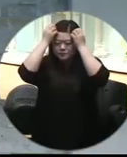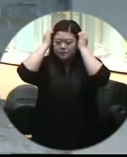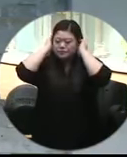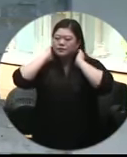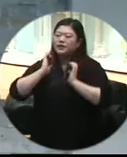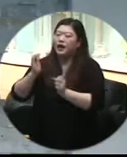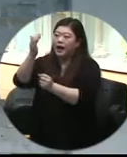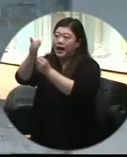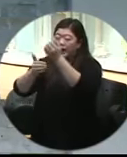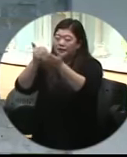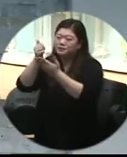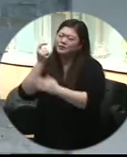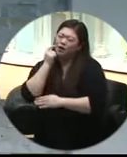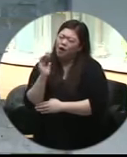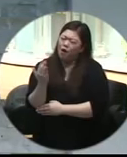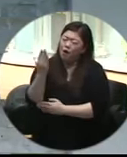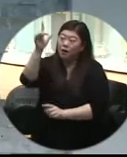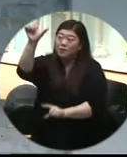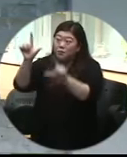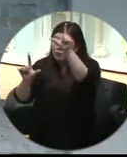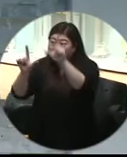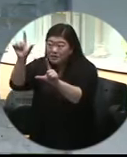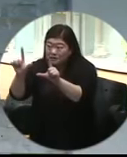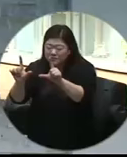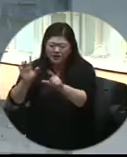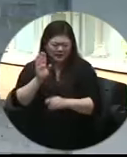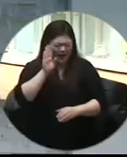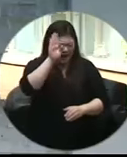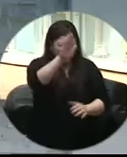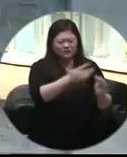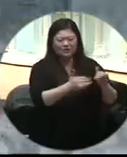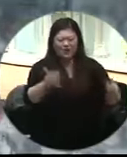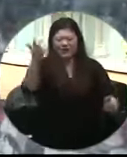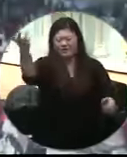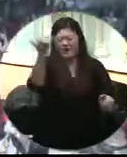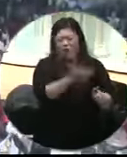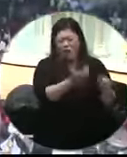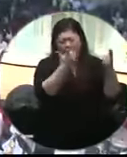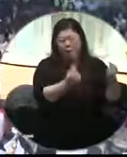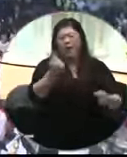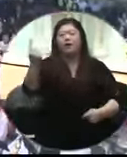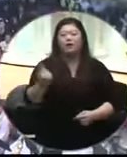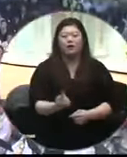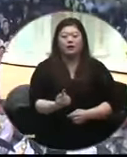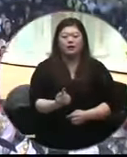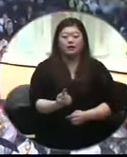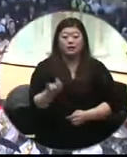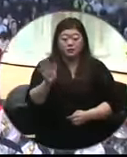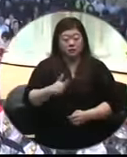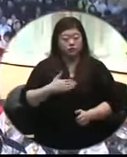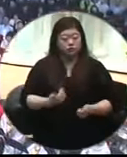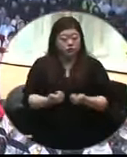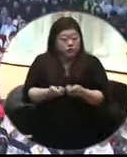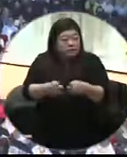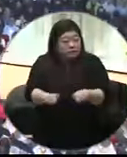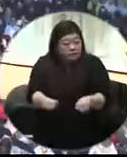자녀 된 우리에게도 임하게 된다는 사실을 보여주고 있습니다. 그러나 우리의 시민권은 하늘에